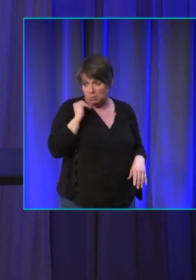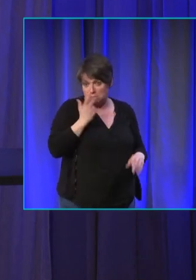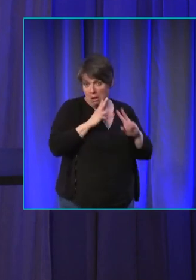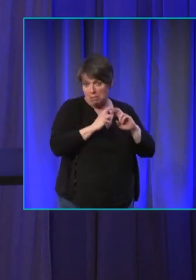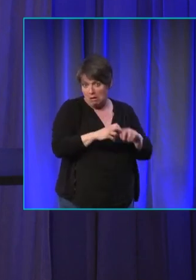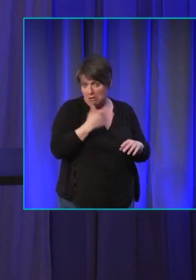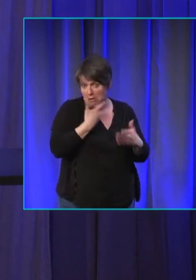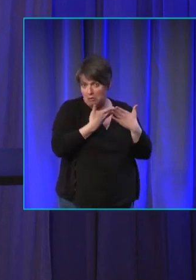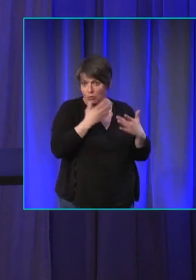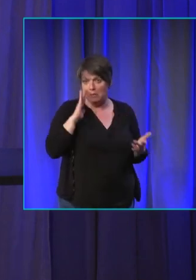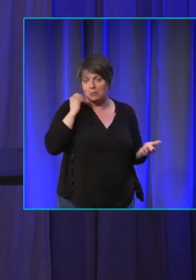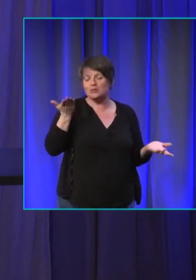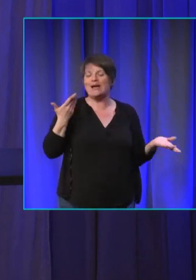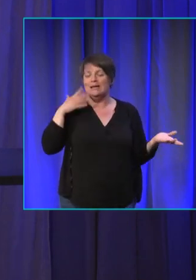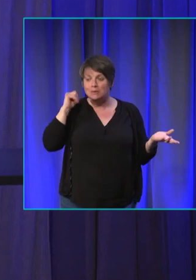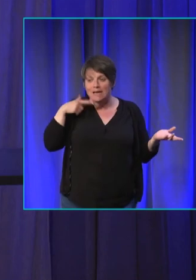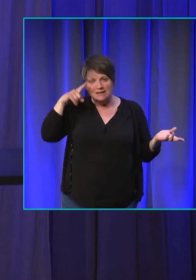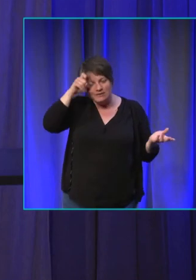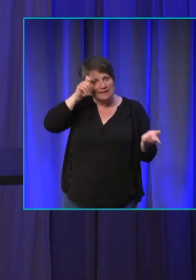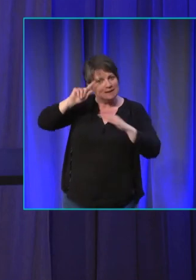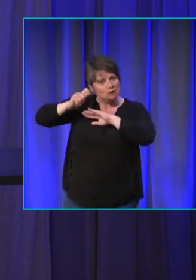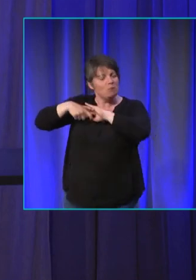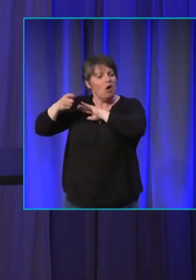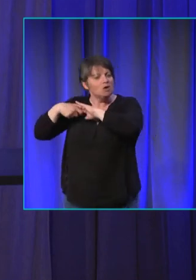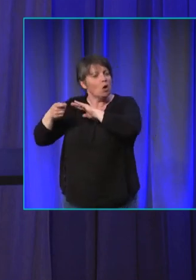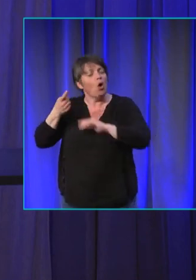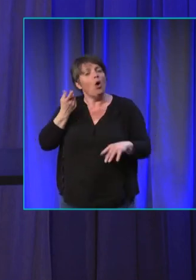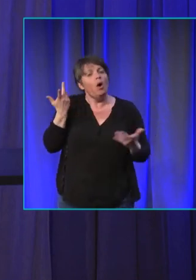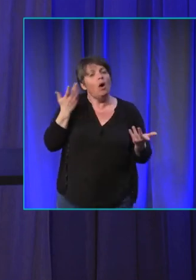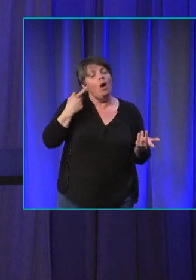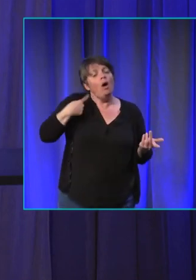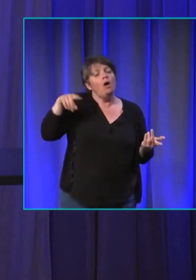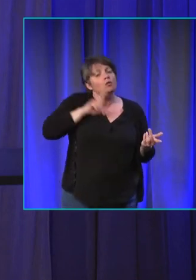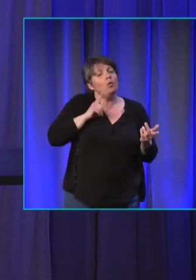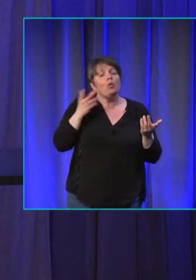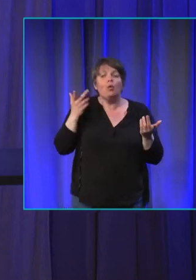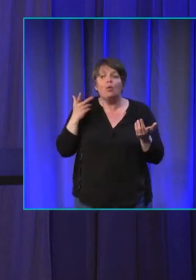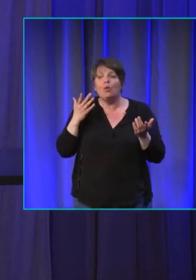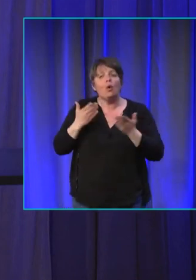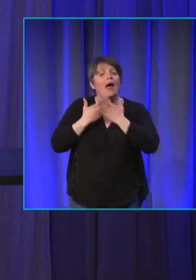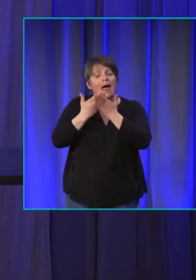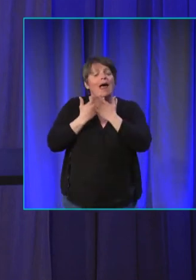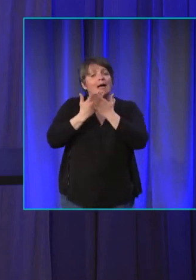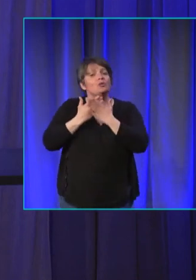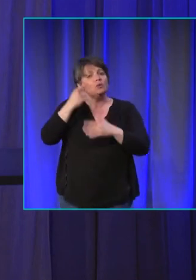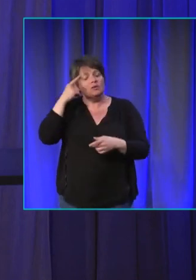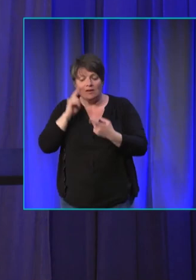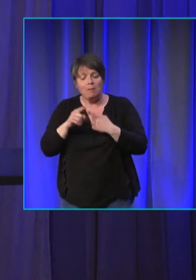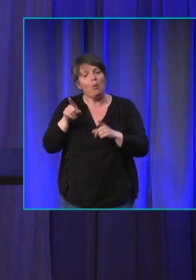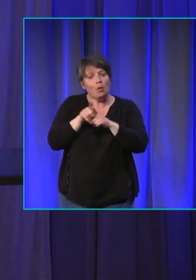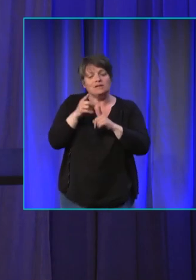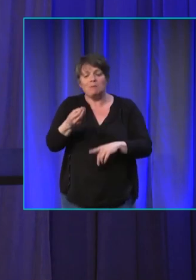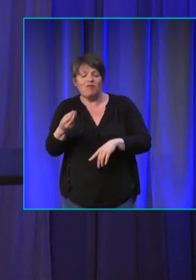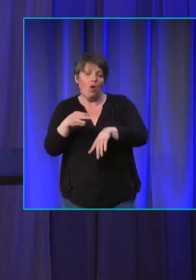faire. Alors, vous voyez un petit peu les difficultés. Donc, souvent, on fait des études aussi où on étudie des enfants pathologiques en même